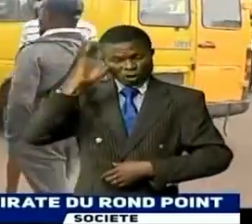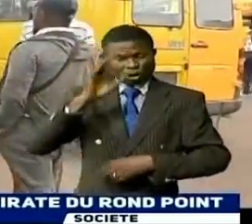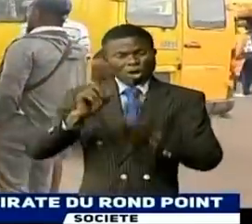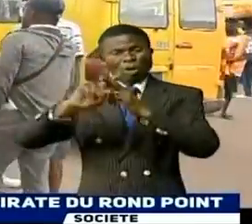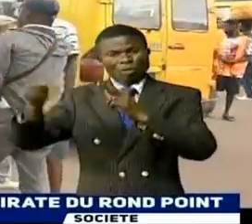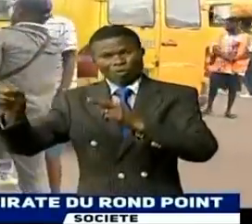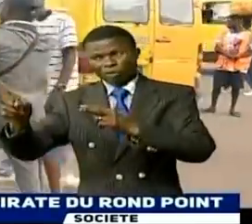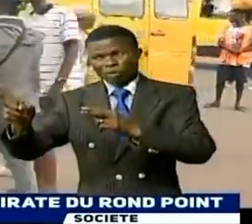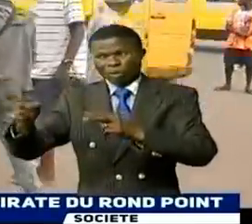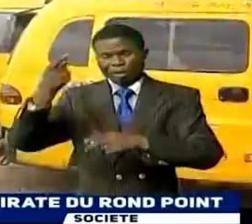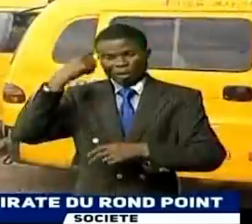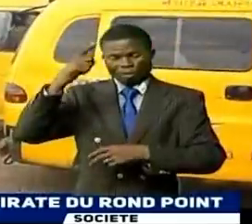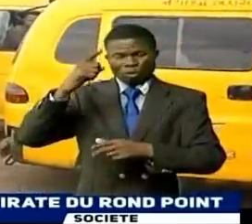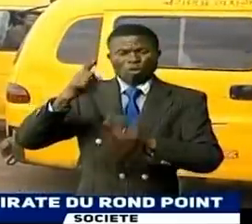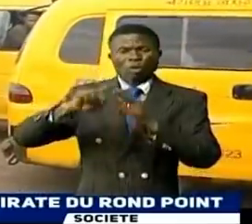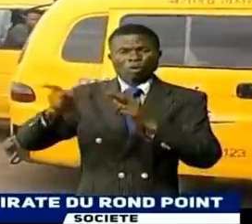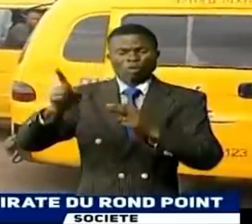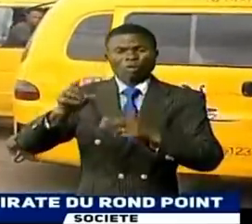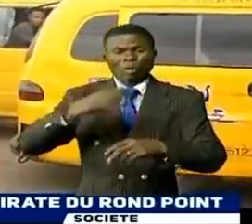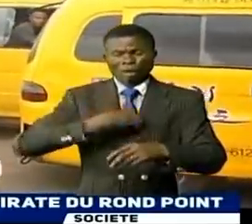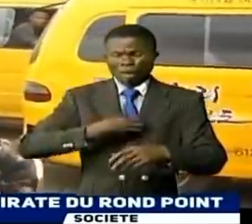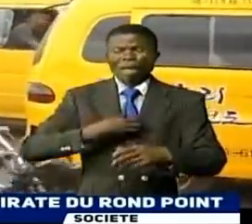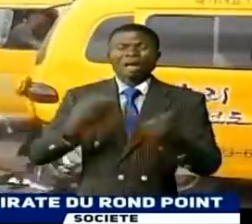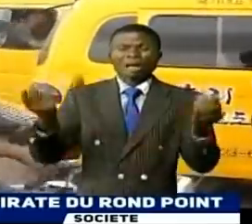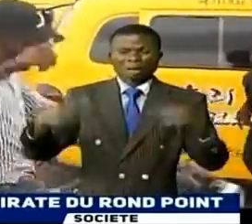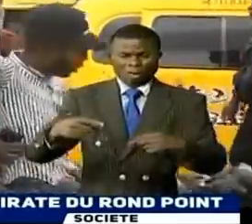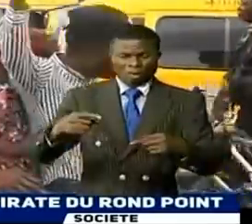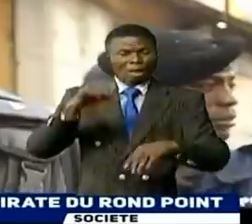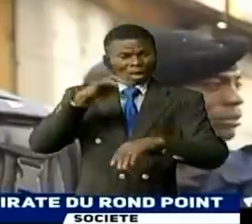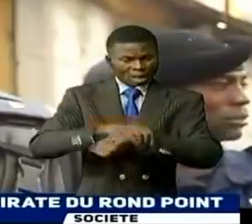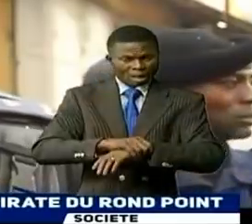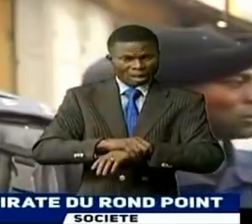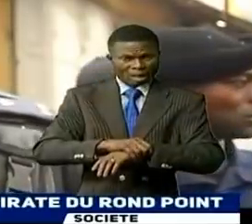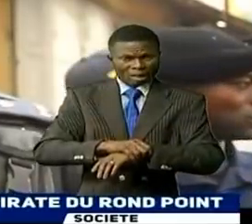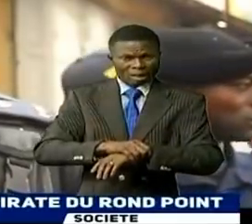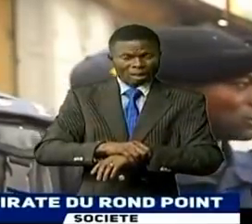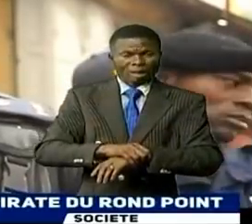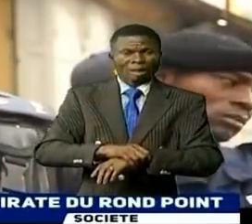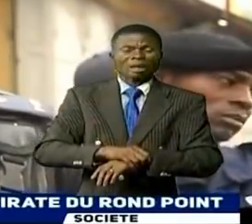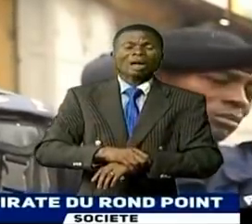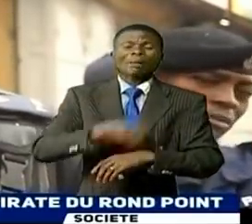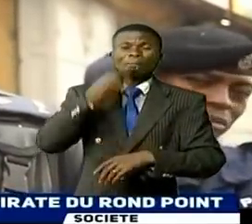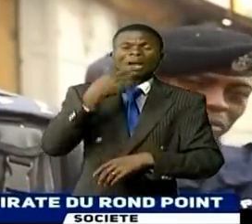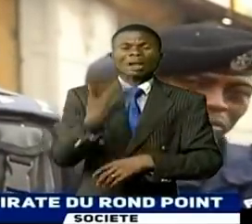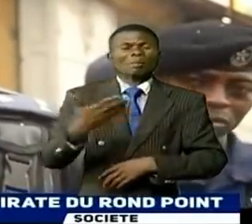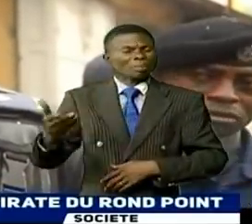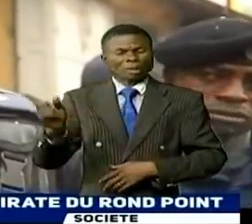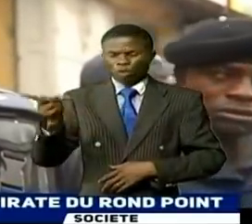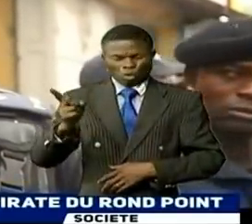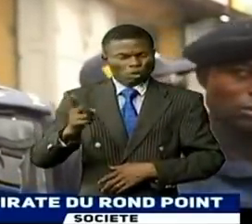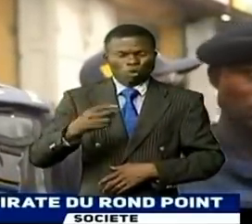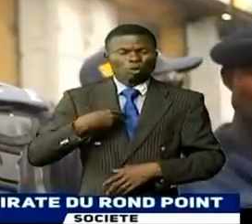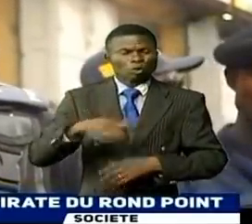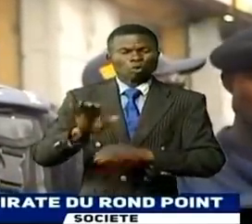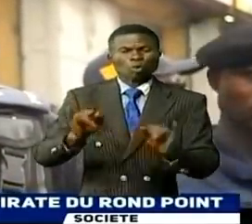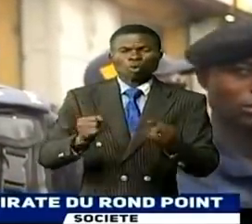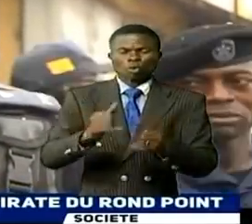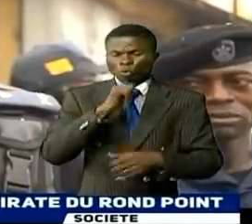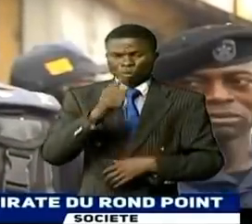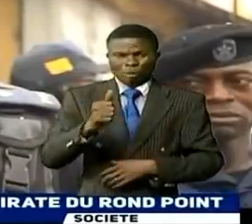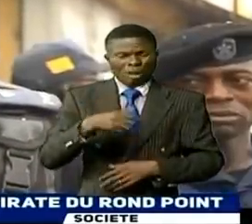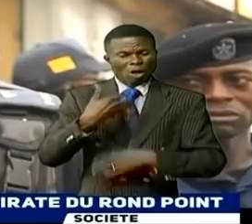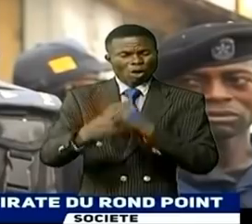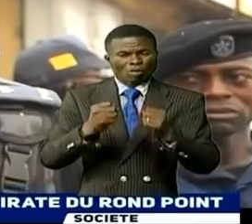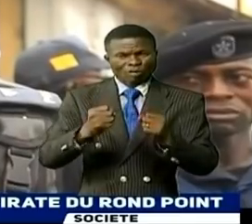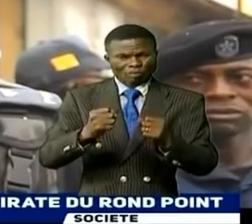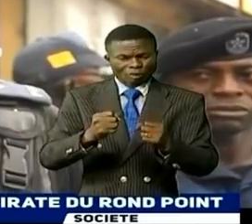fuir pour s'échapper à la police. Et chaque fois, quand nous les traquons, c'est la tracasserie de la police. Or que ce n'est pas la tracasserie. Nous luttons pour rendre